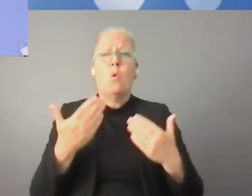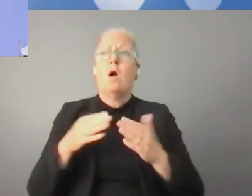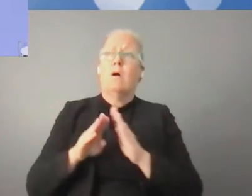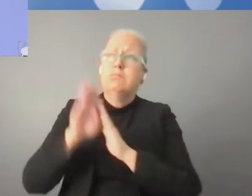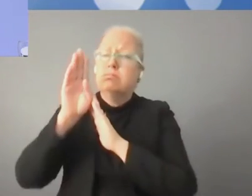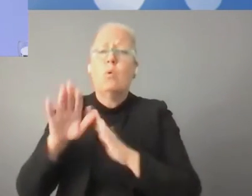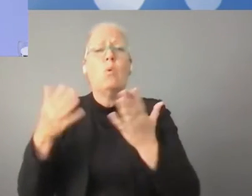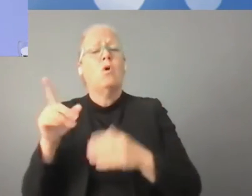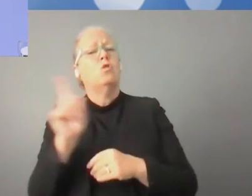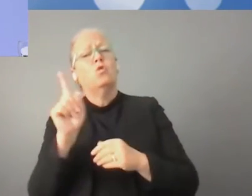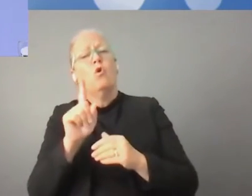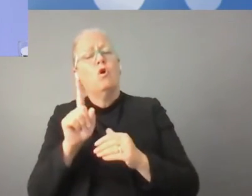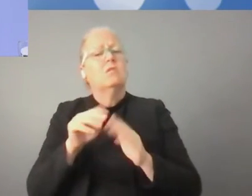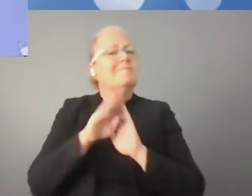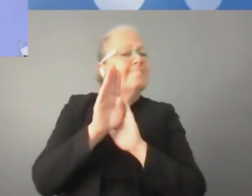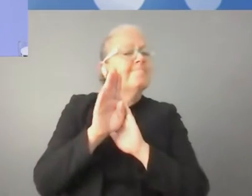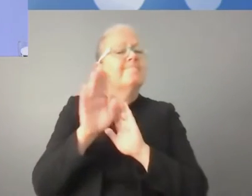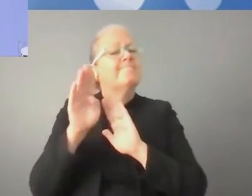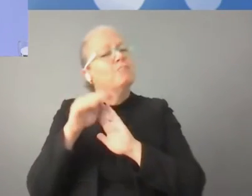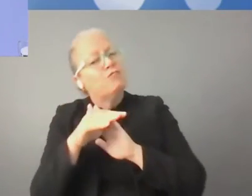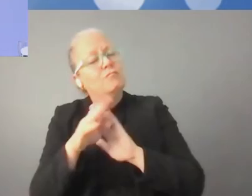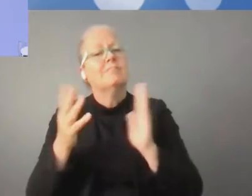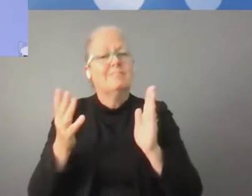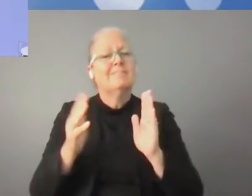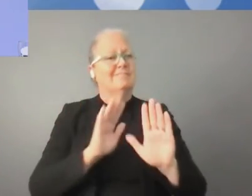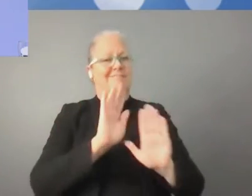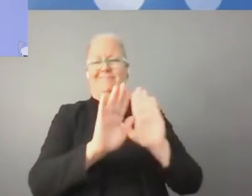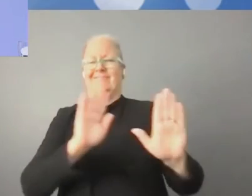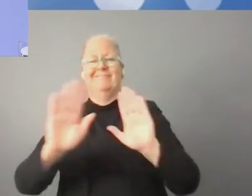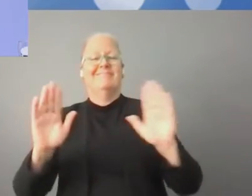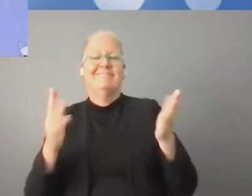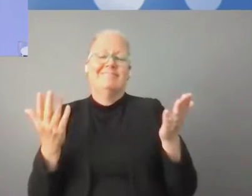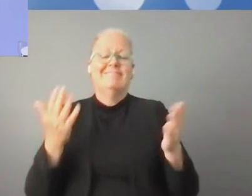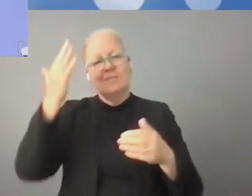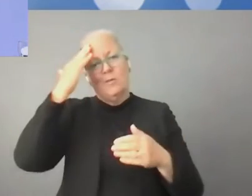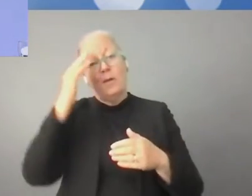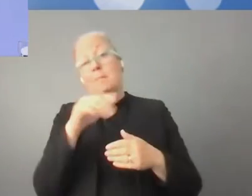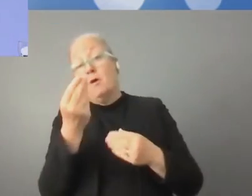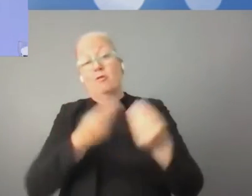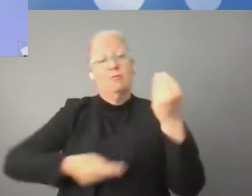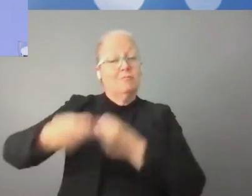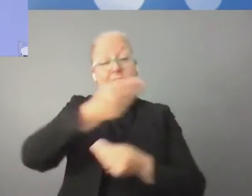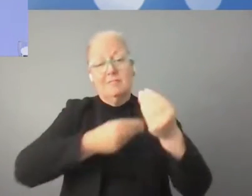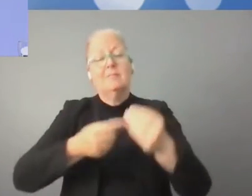путь экономического развития как и в развитых, так и в развивающихся странах. И, несомненно, мы должны